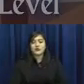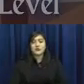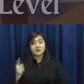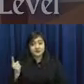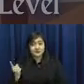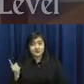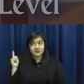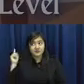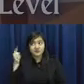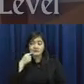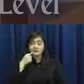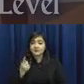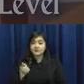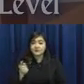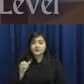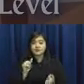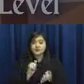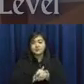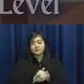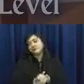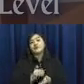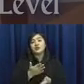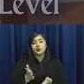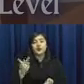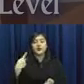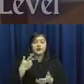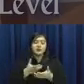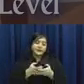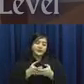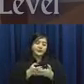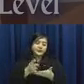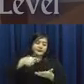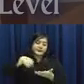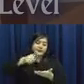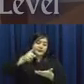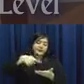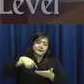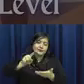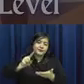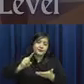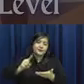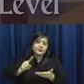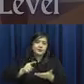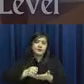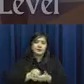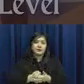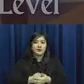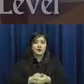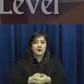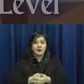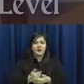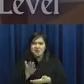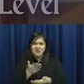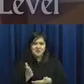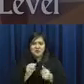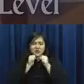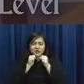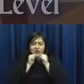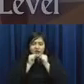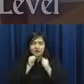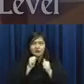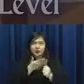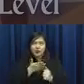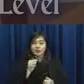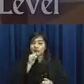ginagawa mo, ang pastime mo, salip tawagan mo, pamilya mo. Kamustahin. Kumustahin mo. Manood ng programa. Manood ka dapat ng programa. Hindi